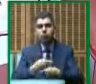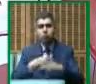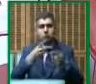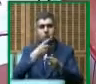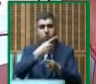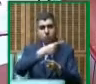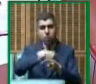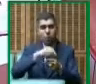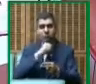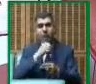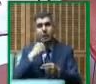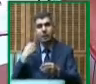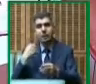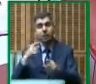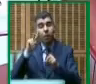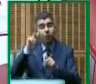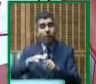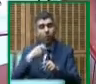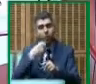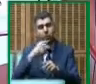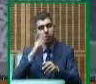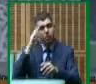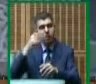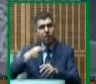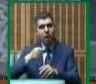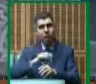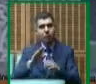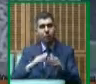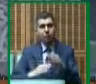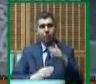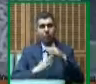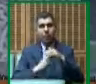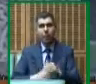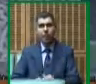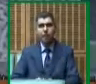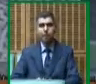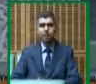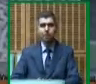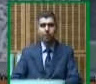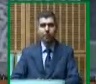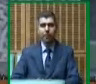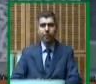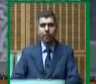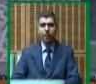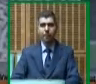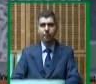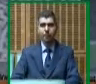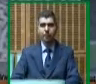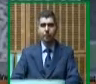إما متقدمة أو غير صحيحة. والسلام عليكم ورحمة الله، وكنسلم نسخ القرارات للسيد الرئيس.